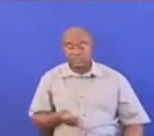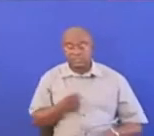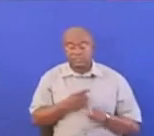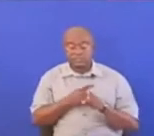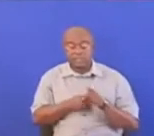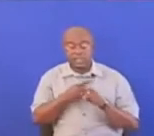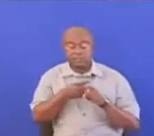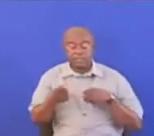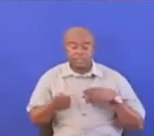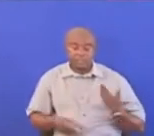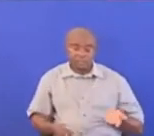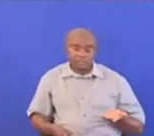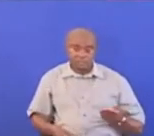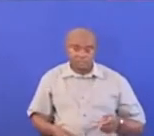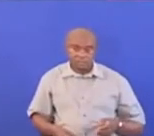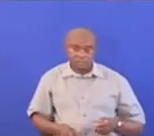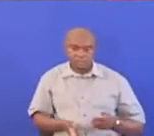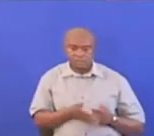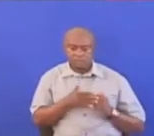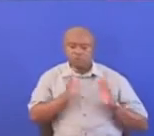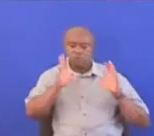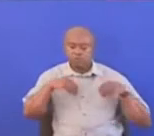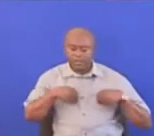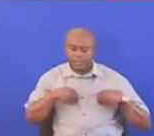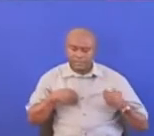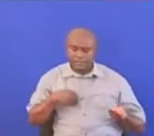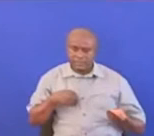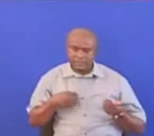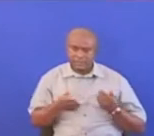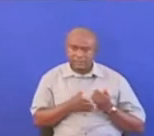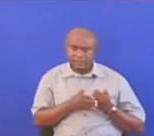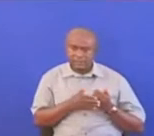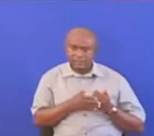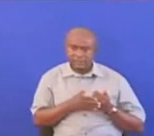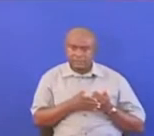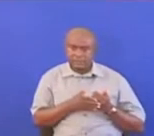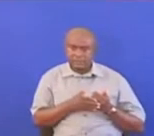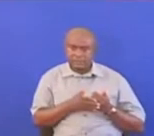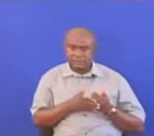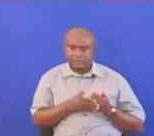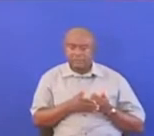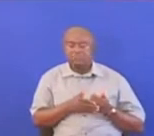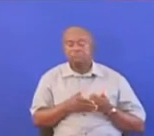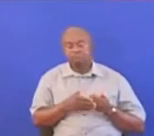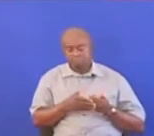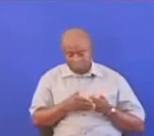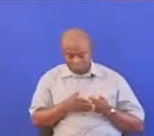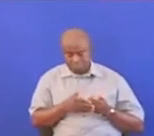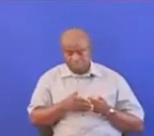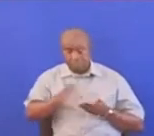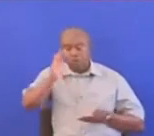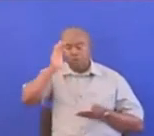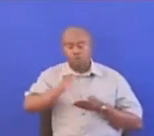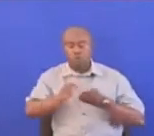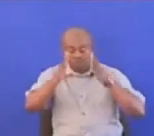Hassan kwa kuridhia kushusha hadhi hifadhi ya Kigosi